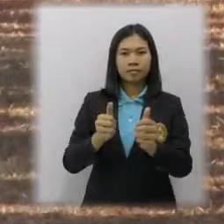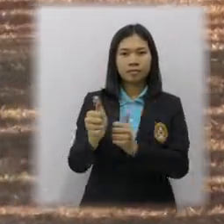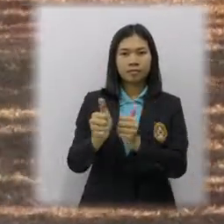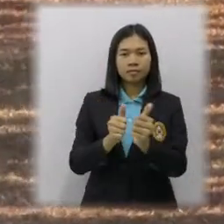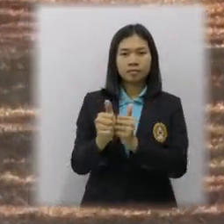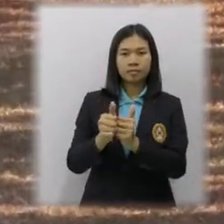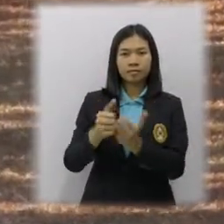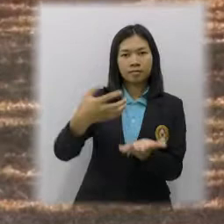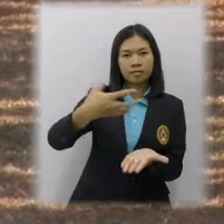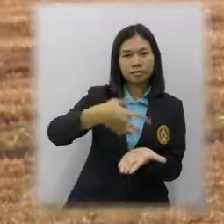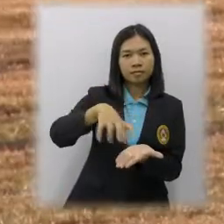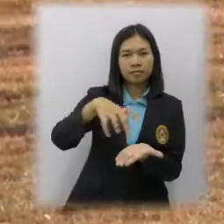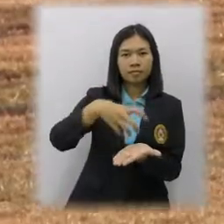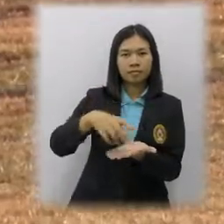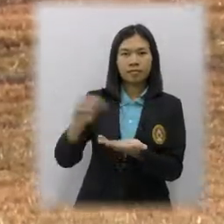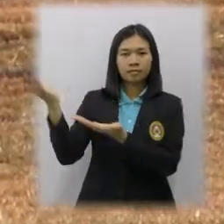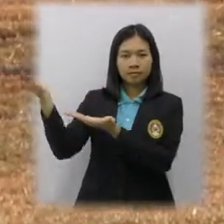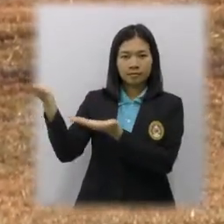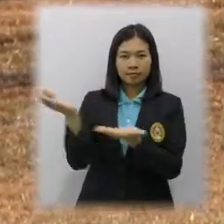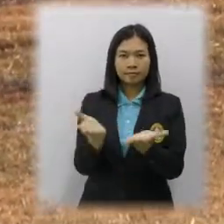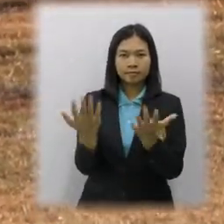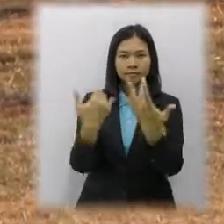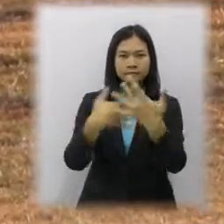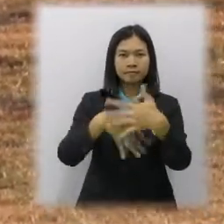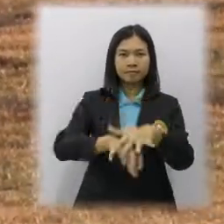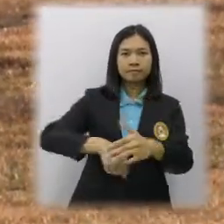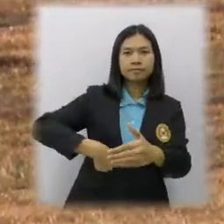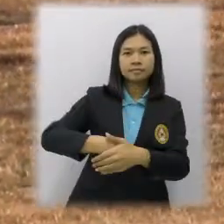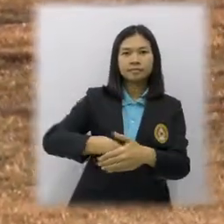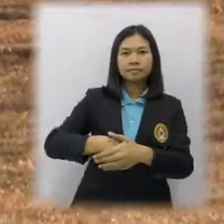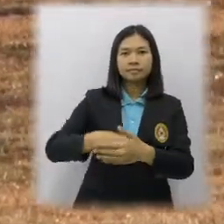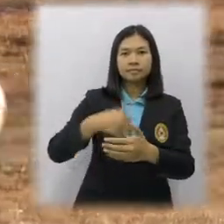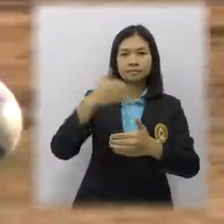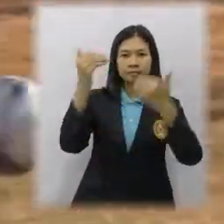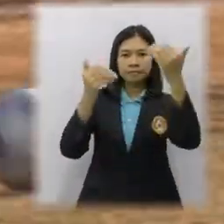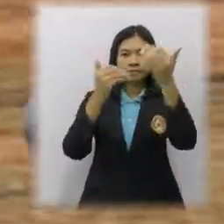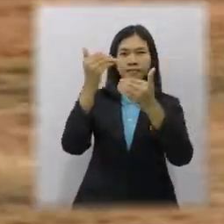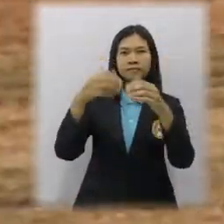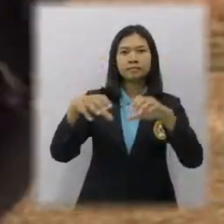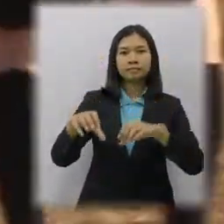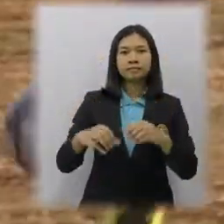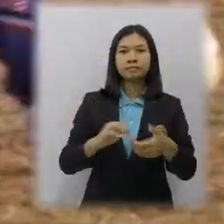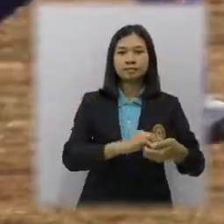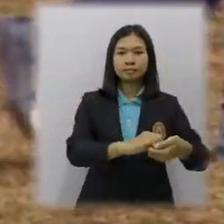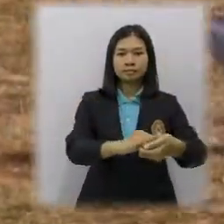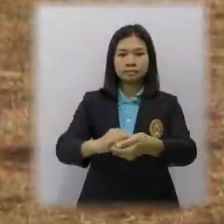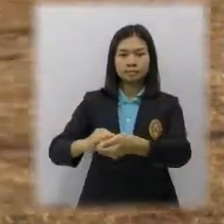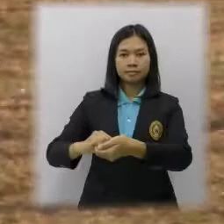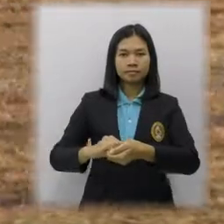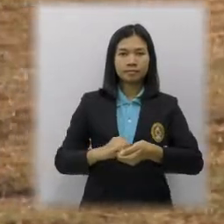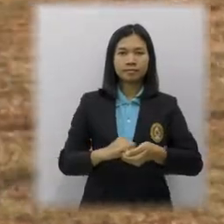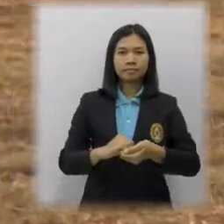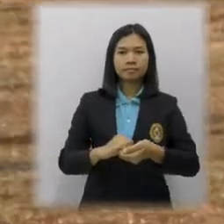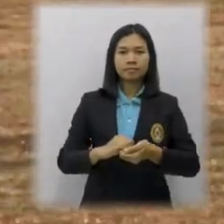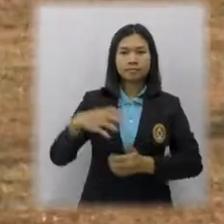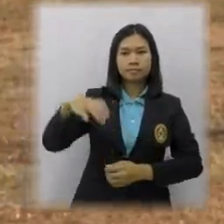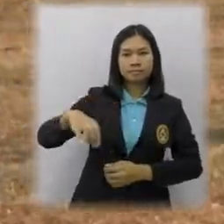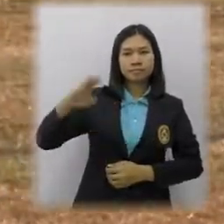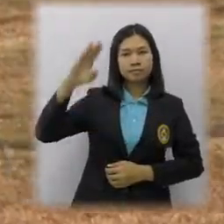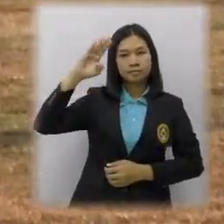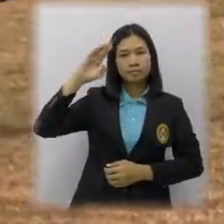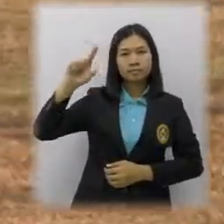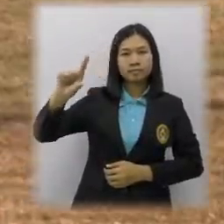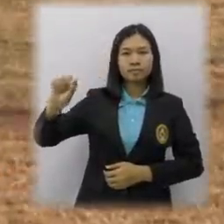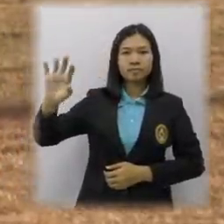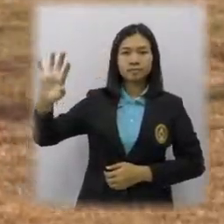งขันพร้อมกล่าวต้อนรับและร่วมเตะฟุตบอลโดยกิจกรรมนี้จัดขึ้นเพื่อเชื่อมความสัมพันธ์ระหว่างมณฑลท